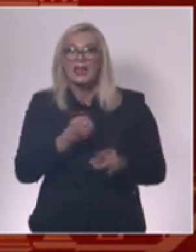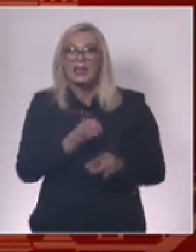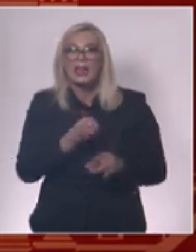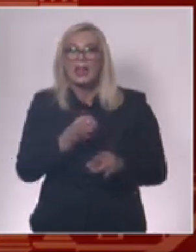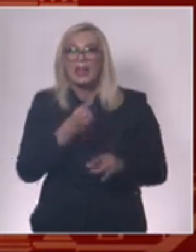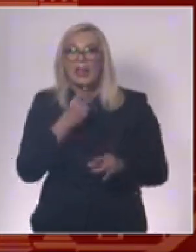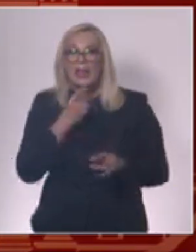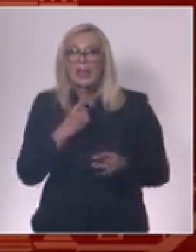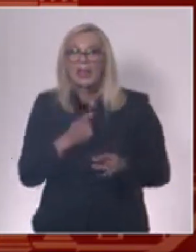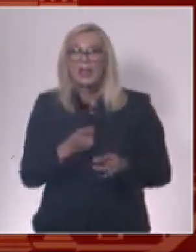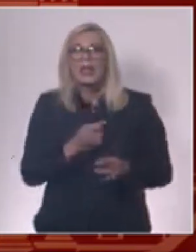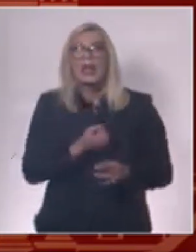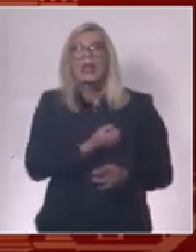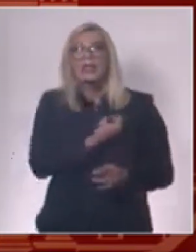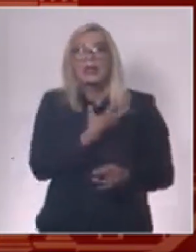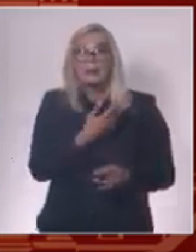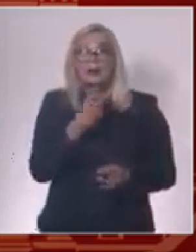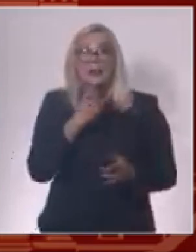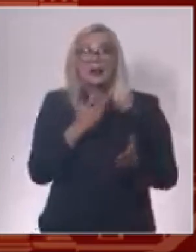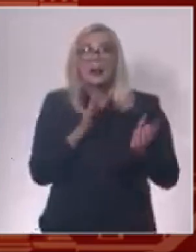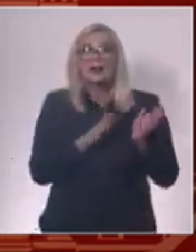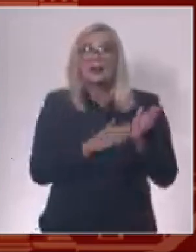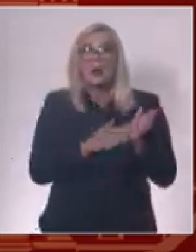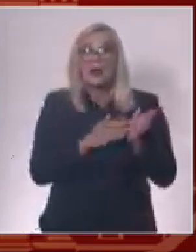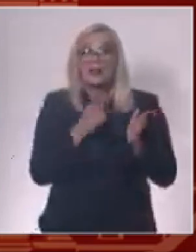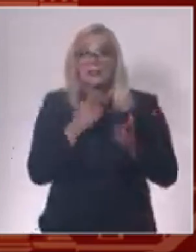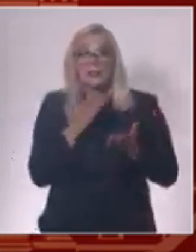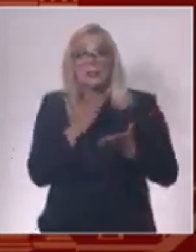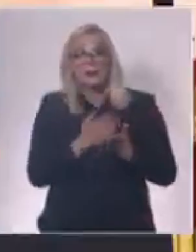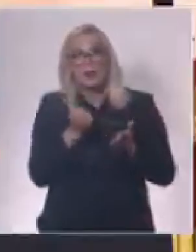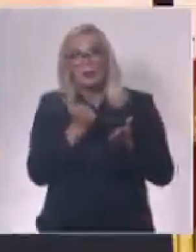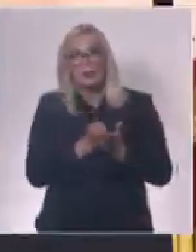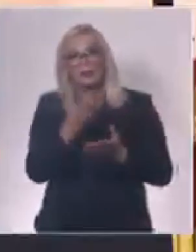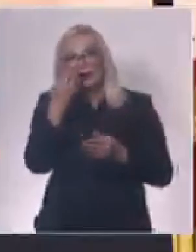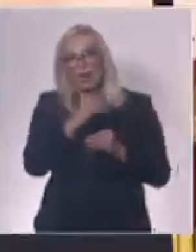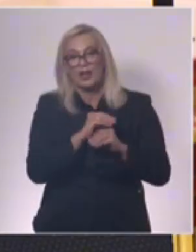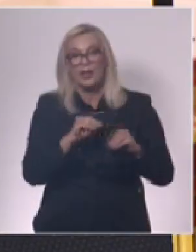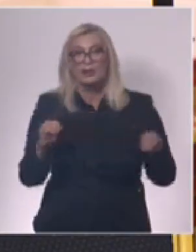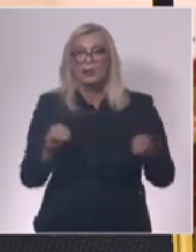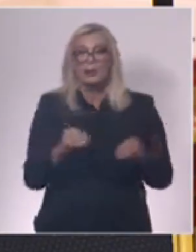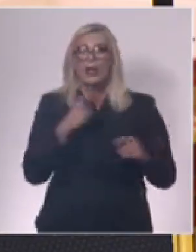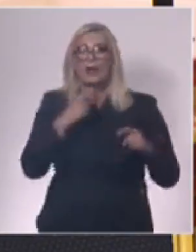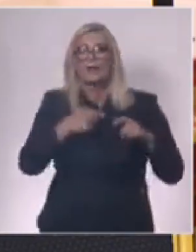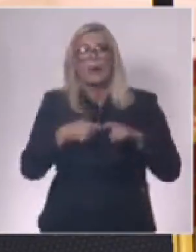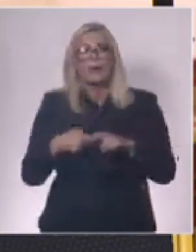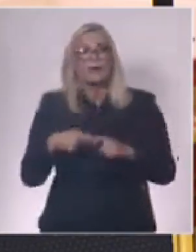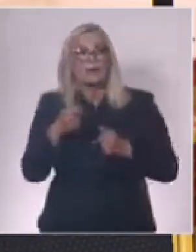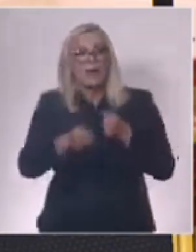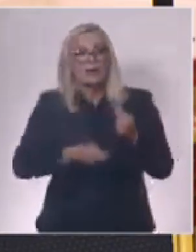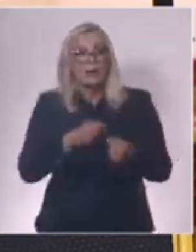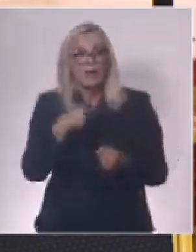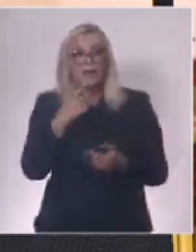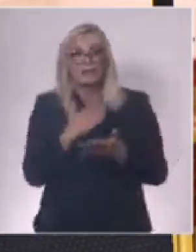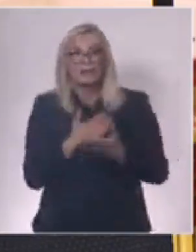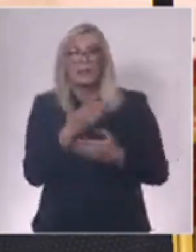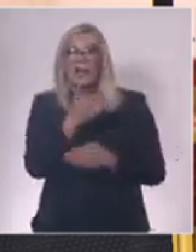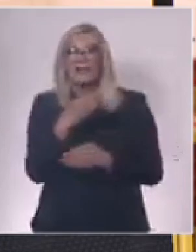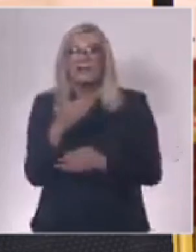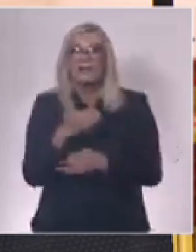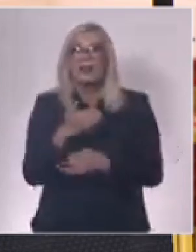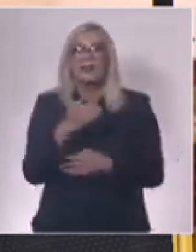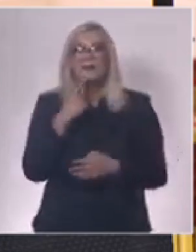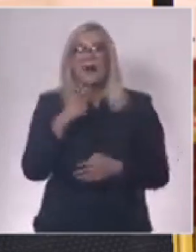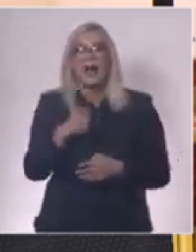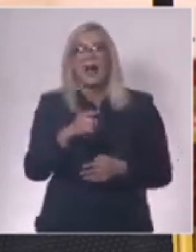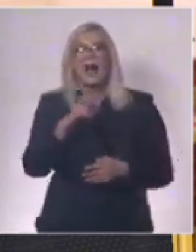во јавноста потврдени со докази и ќе има одговорност. Второто прашање ми е во однос на инвестициите. Споменавте дека фирма со име Ipsotec